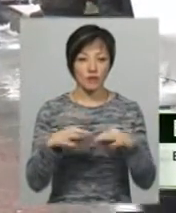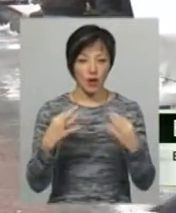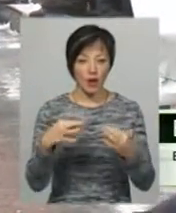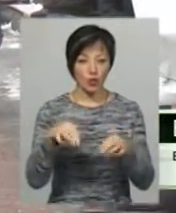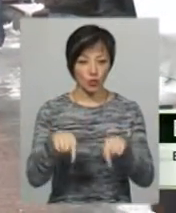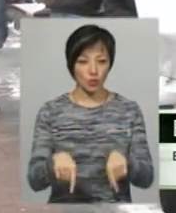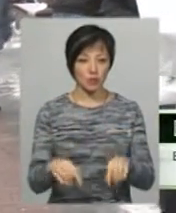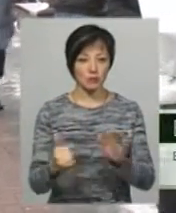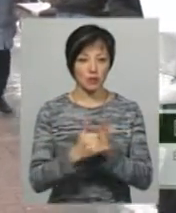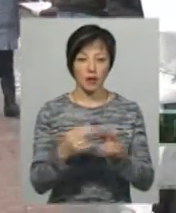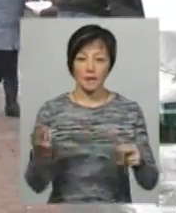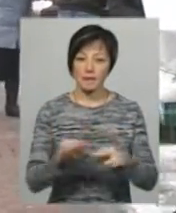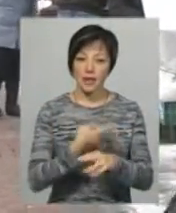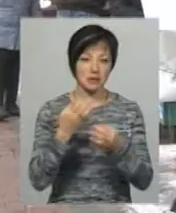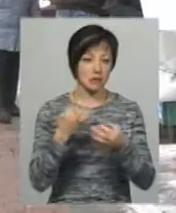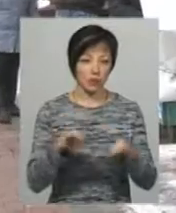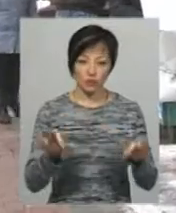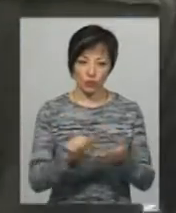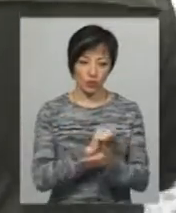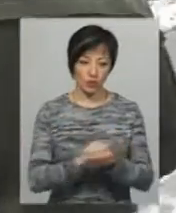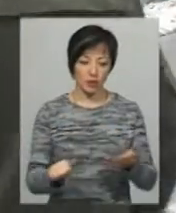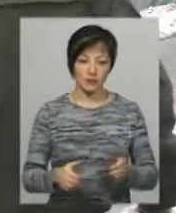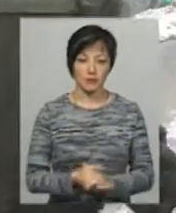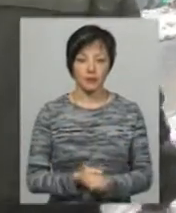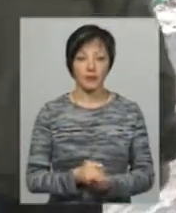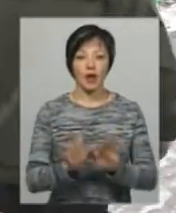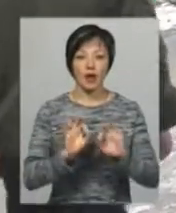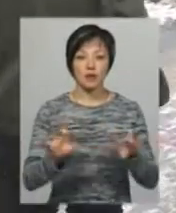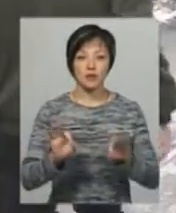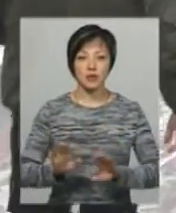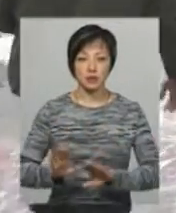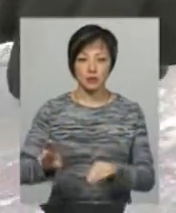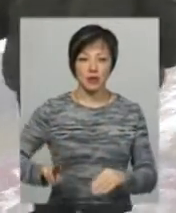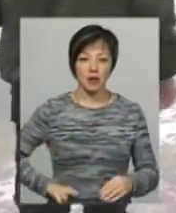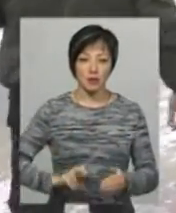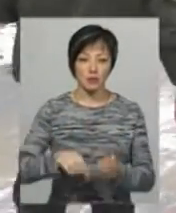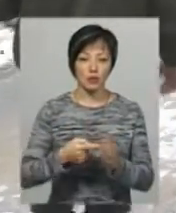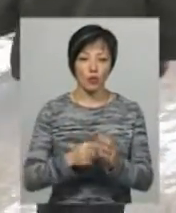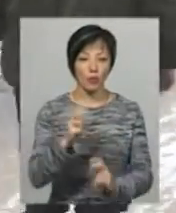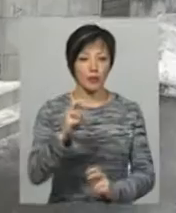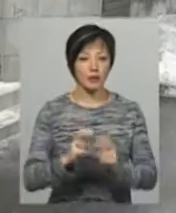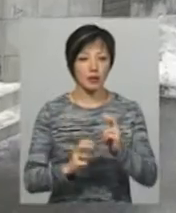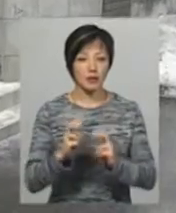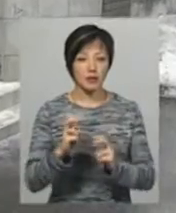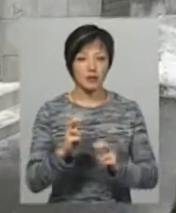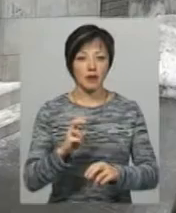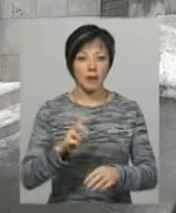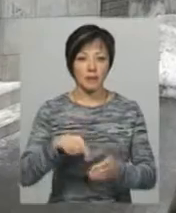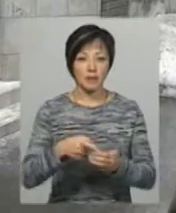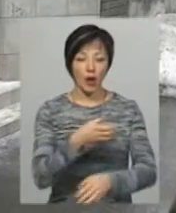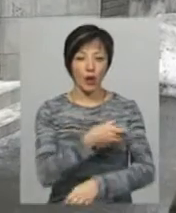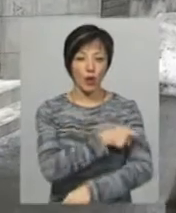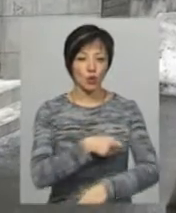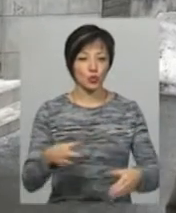тут, без всяких дозвільних документів. Як розповів заступник директора Хмельницького міського комунального підприємства «Муніципальна дружина»